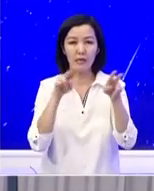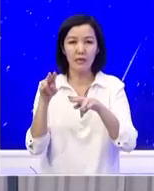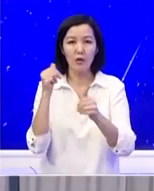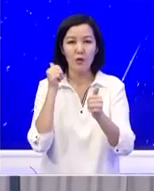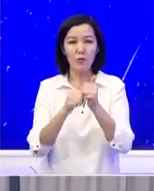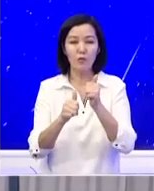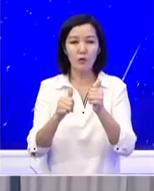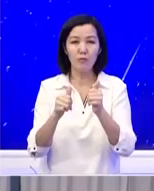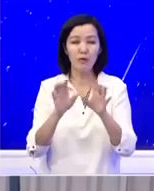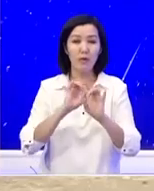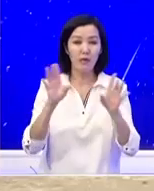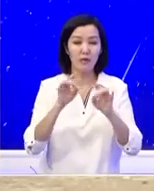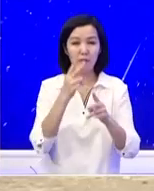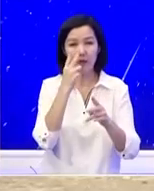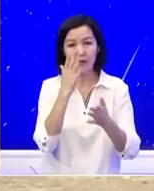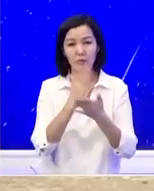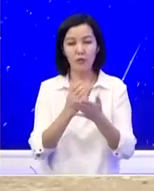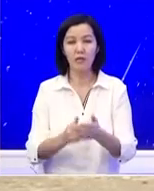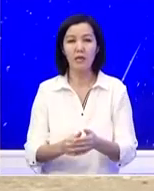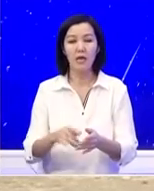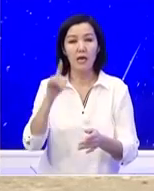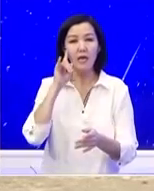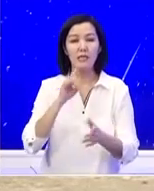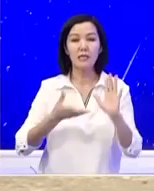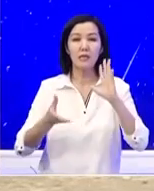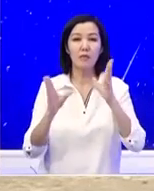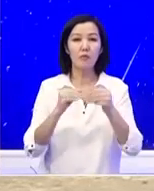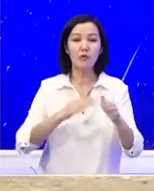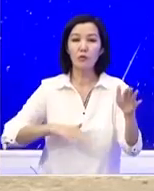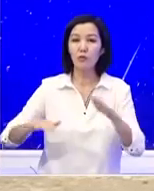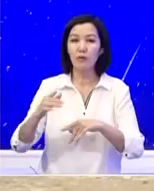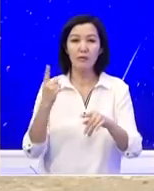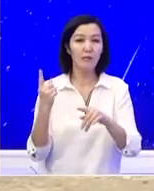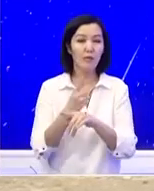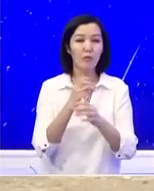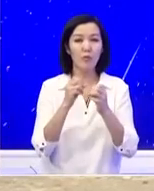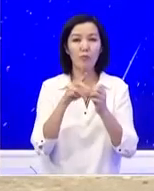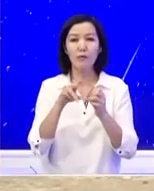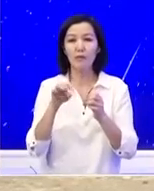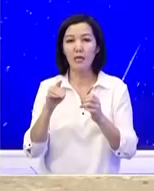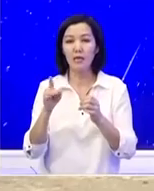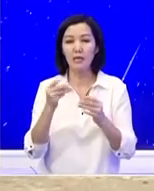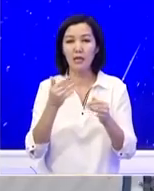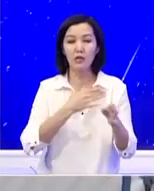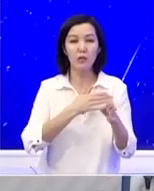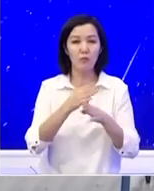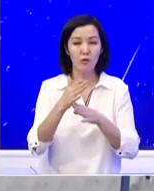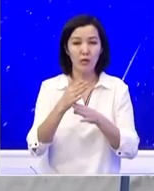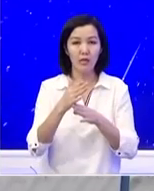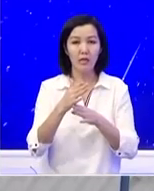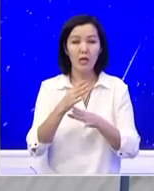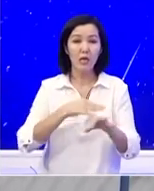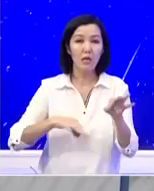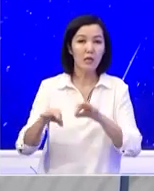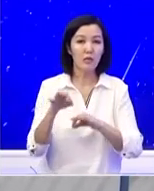үнемі кеңес беріп отырады. Бұндай бассейн Қазақстанның аумағында жоқ. Құрылыс құны 11 миллиардтан аса тұрады. Конструкциялық